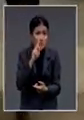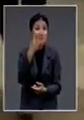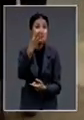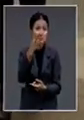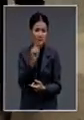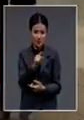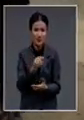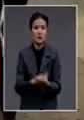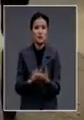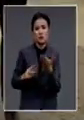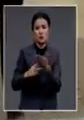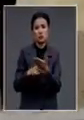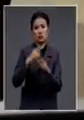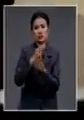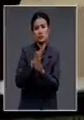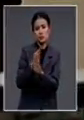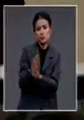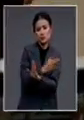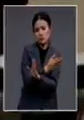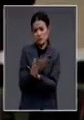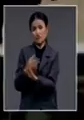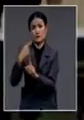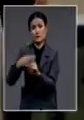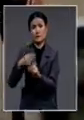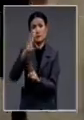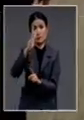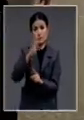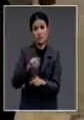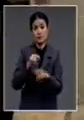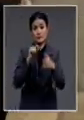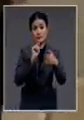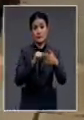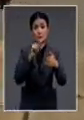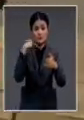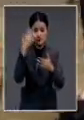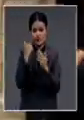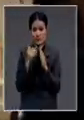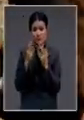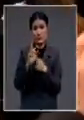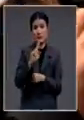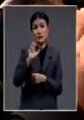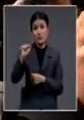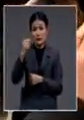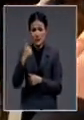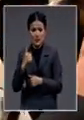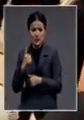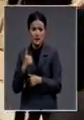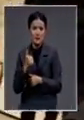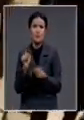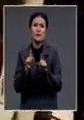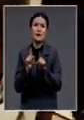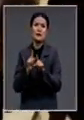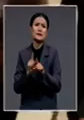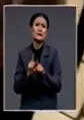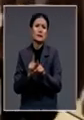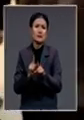เนี่ยนะคะซึ่งนายกรัฐมนตรีอังเคลาเมลเคิลของเยอรมนีเธอได้รับคะแนนเสียงรับรองจากรัฐสภาอย่างฉิวเฉียดต้องบอกว่าฉิวเฉียดจริ